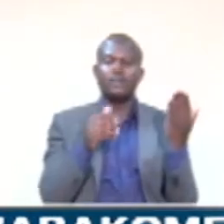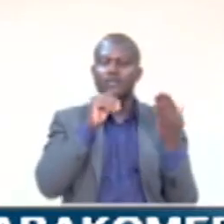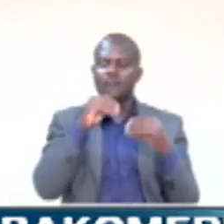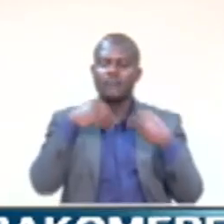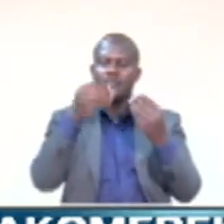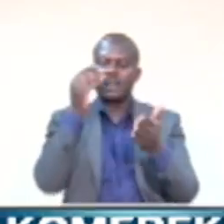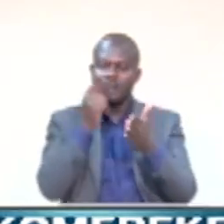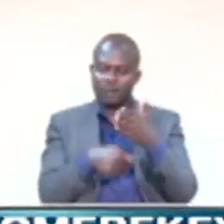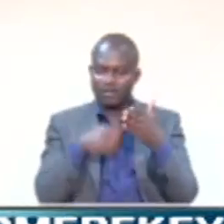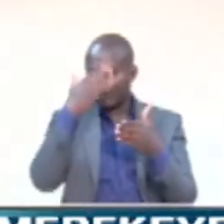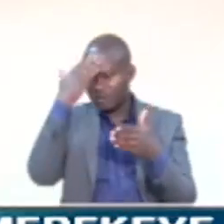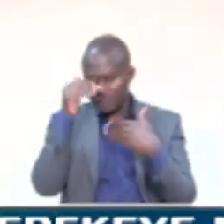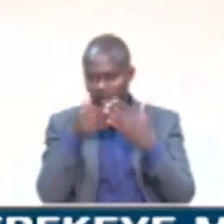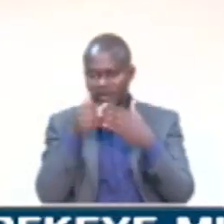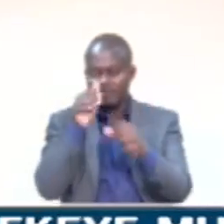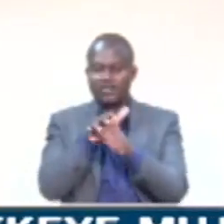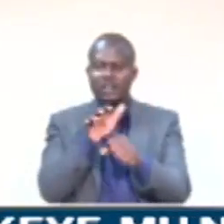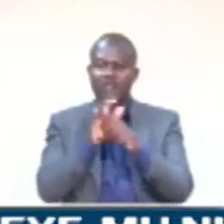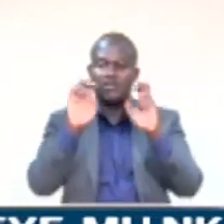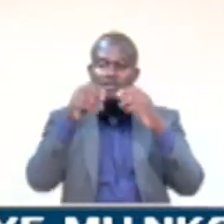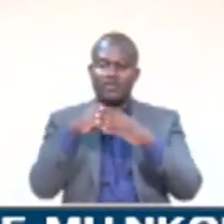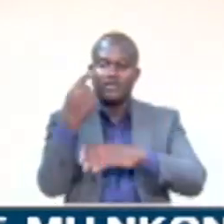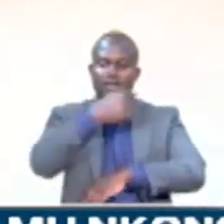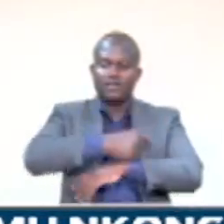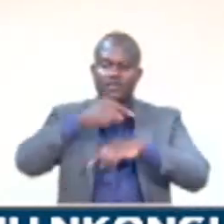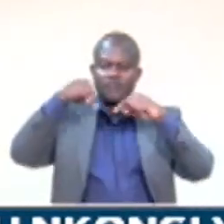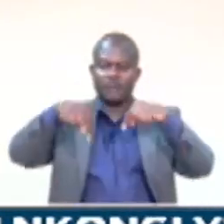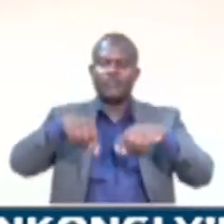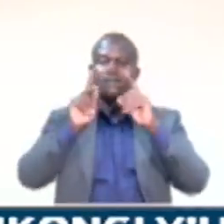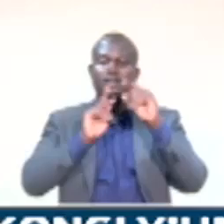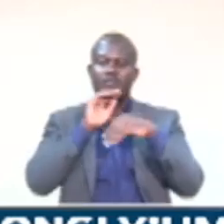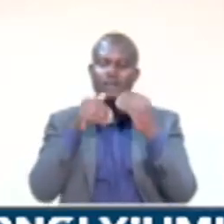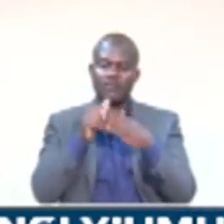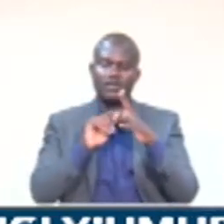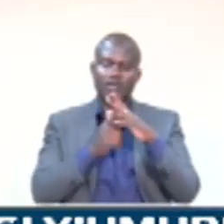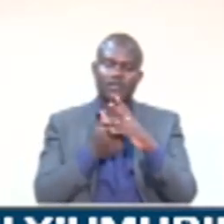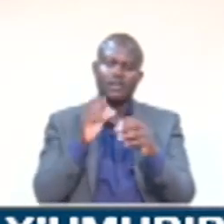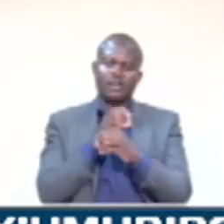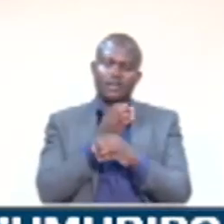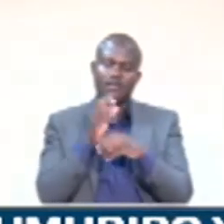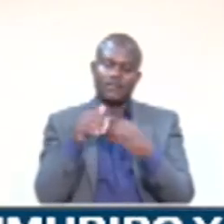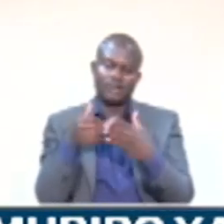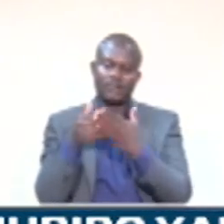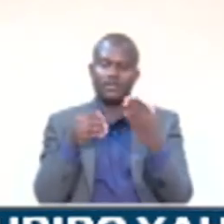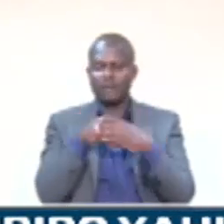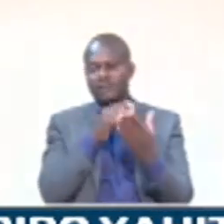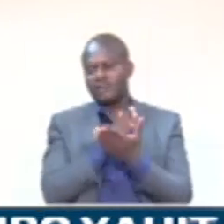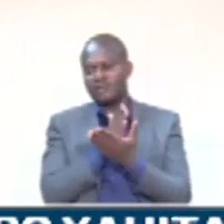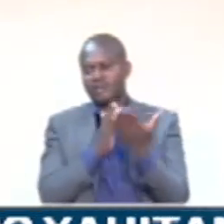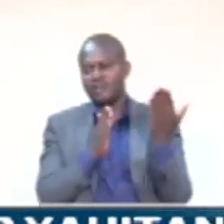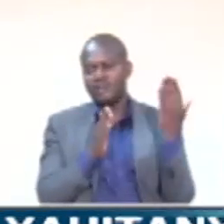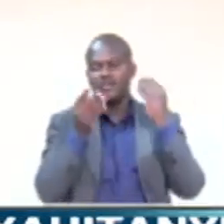bitatanga umusoro, cyane ko usanga muri iyi minsi abantu basigaye bashinga amadini mu by'ukuri